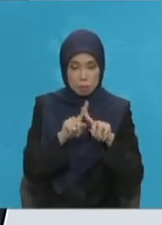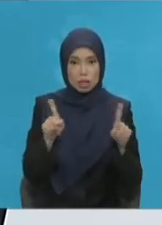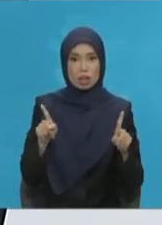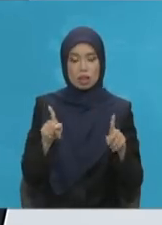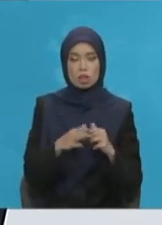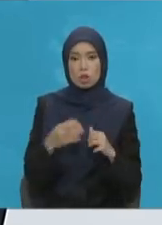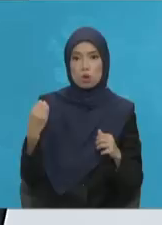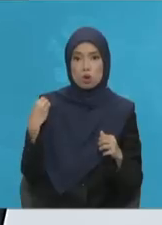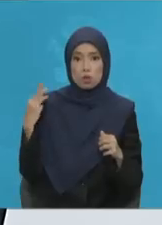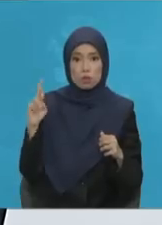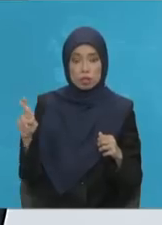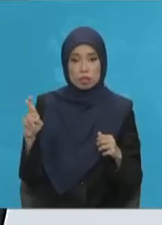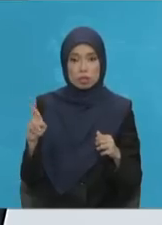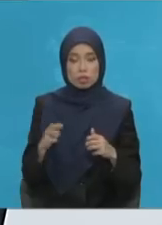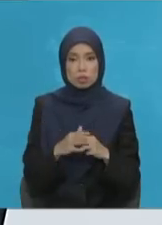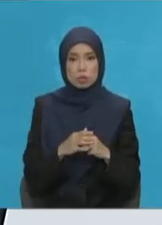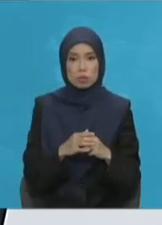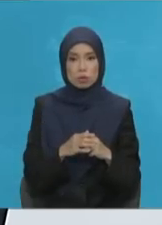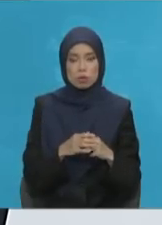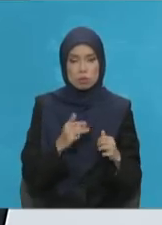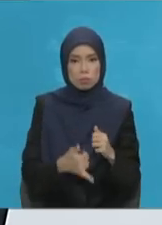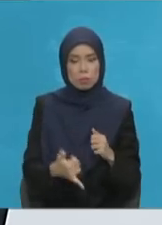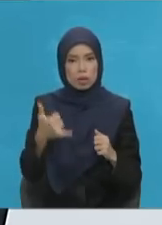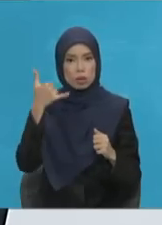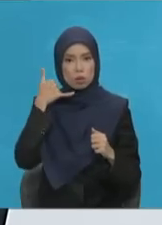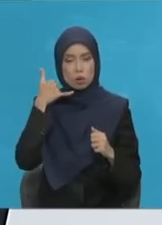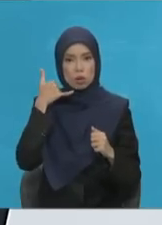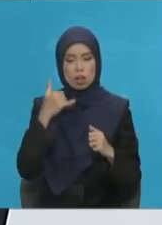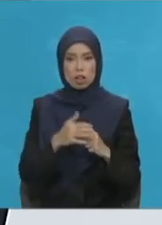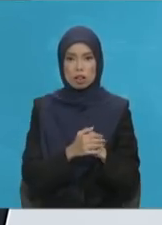bertindak menghubungi langsung pengurus